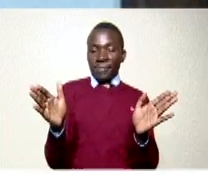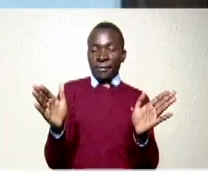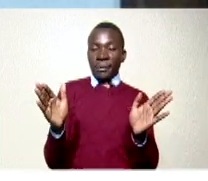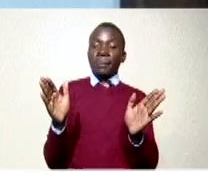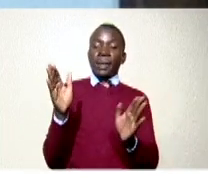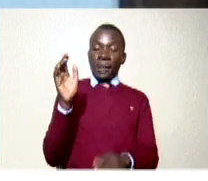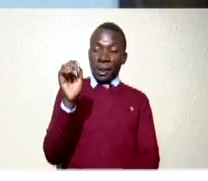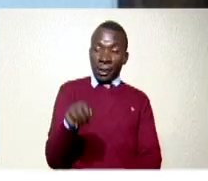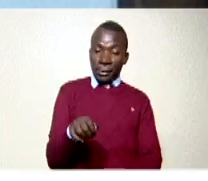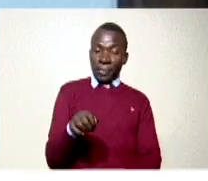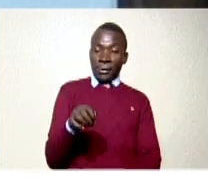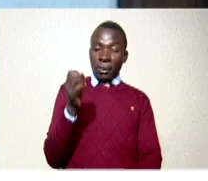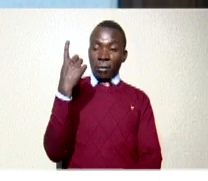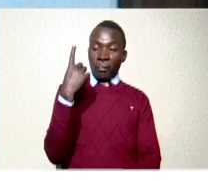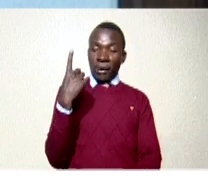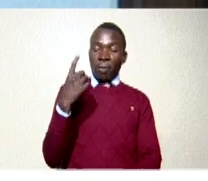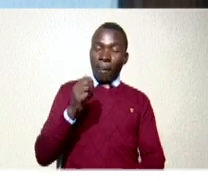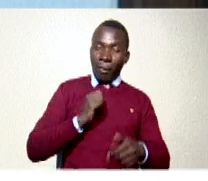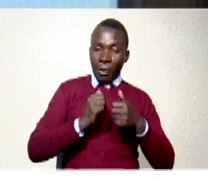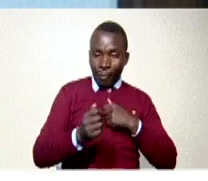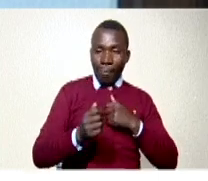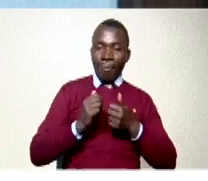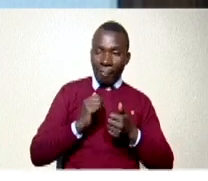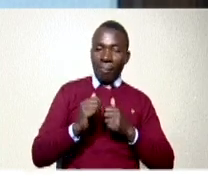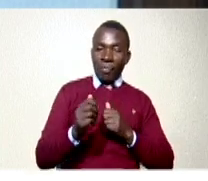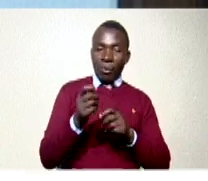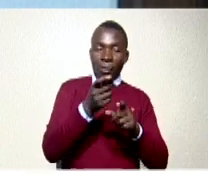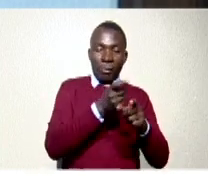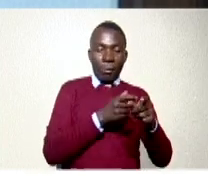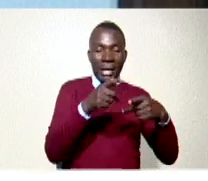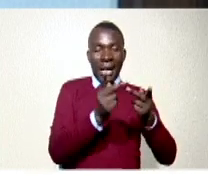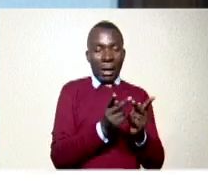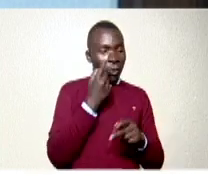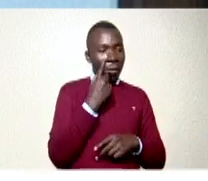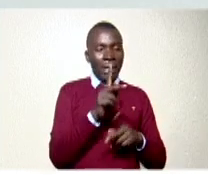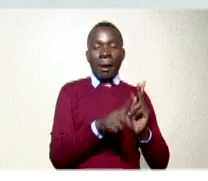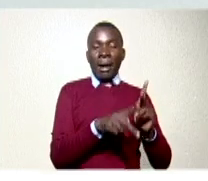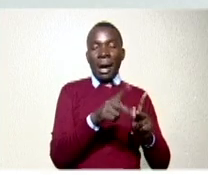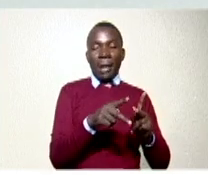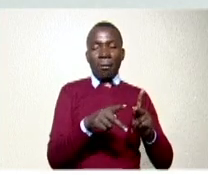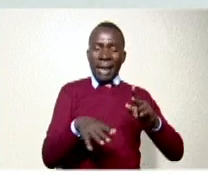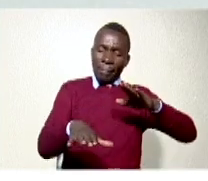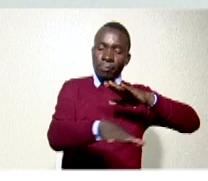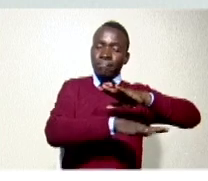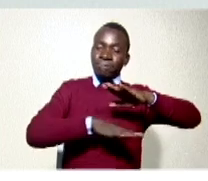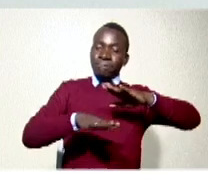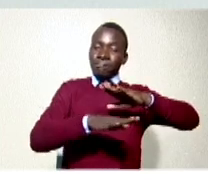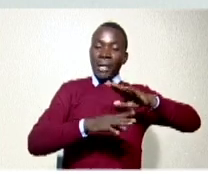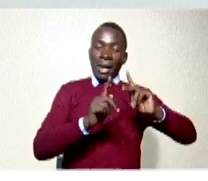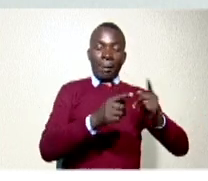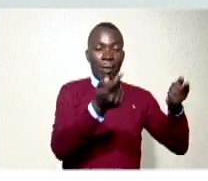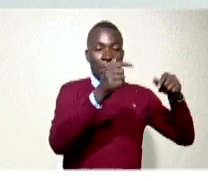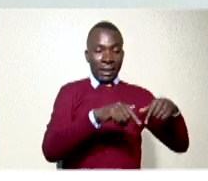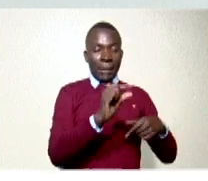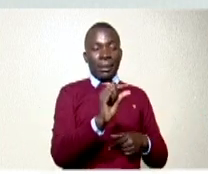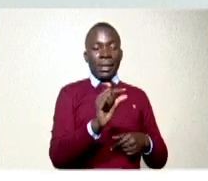so urumva rero ubukerarugendo twarimo tuva ahantu twabonaga abantu bari baragiye hasi abantu bazaga mu Rwanda bahita